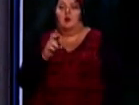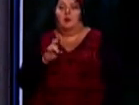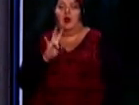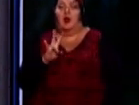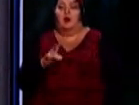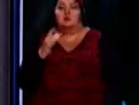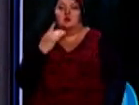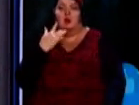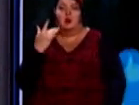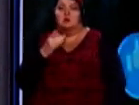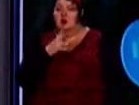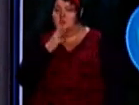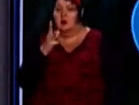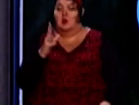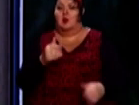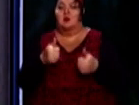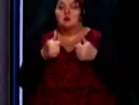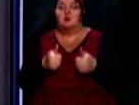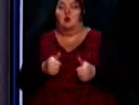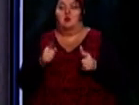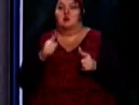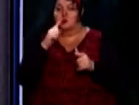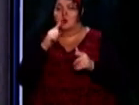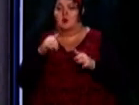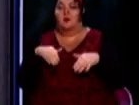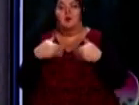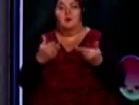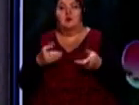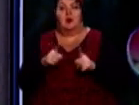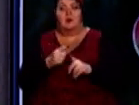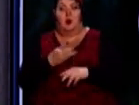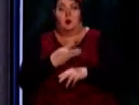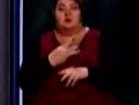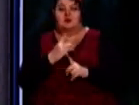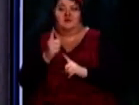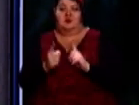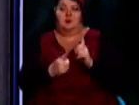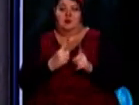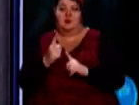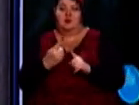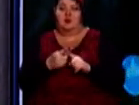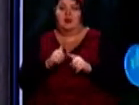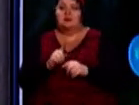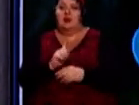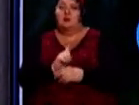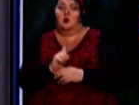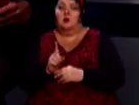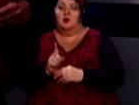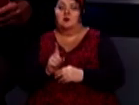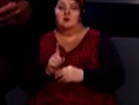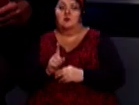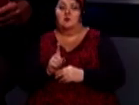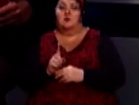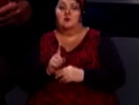І дуже добре, що виходять, от саме з такою вийшли ініціативу і змінили цей норматив.